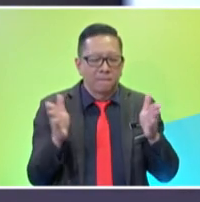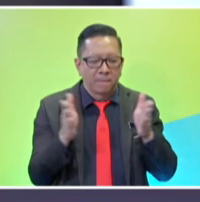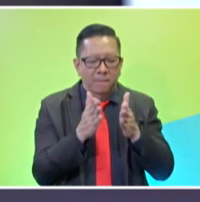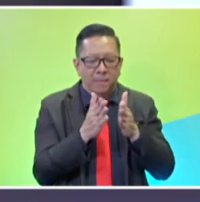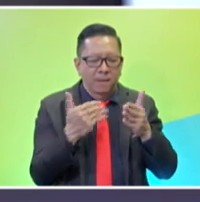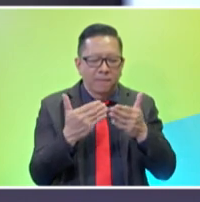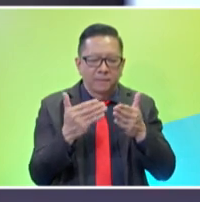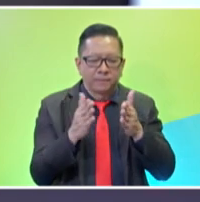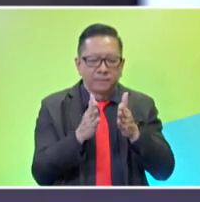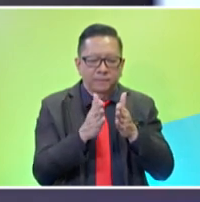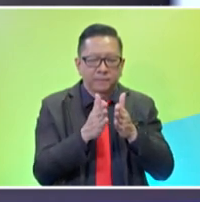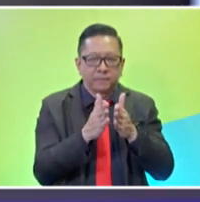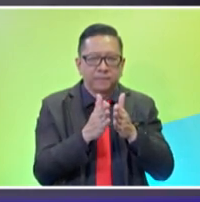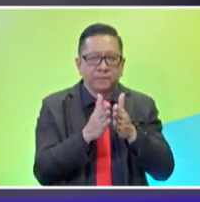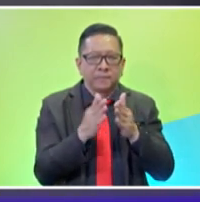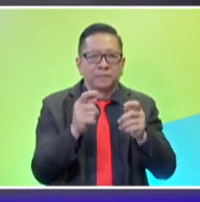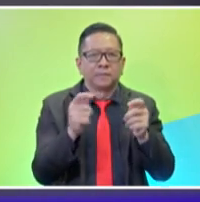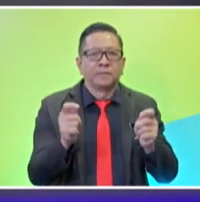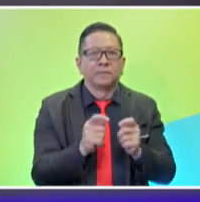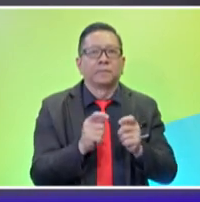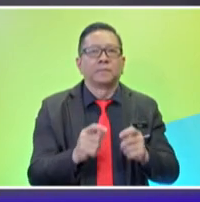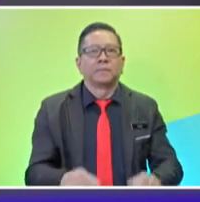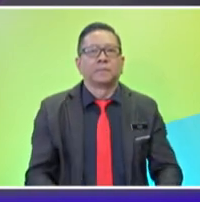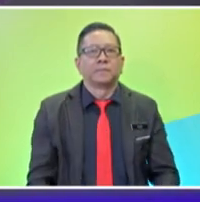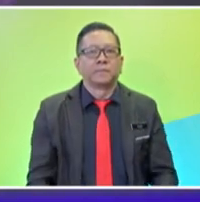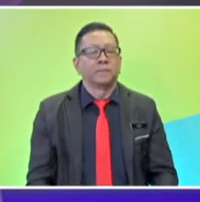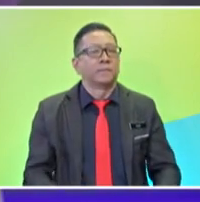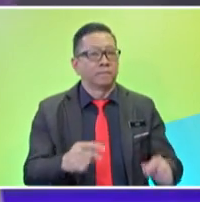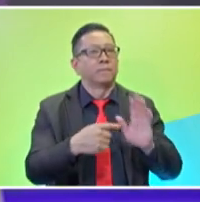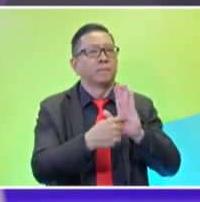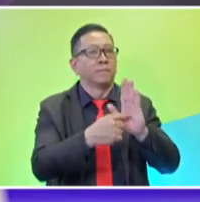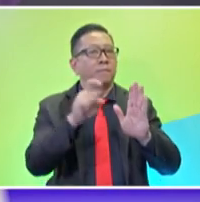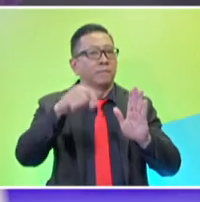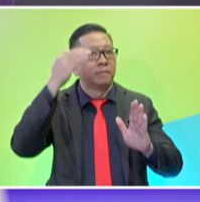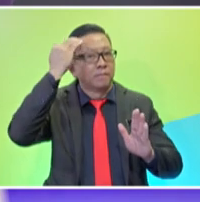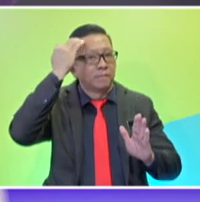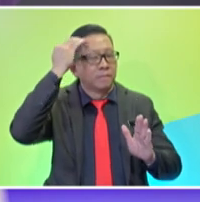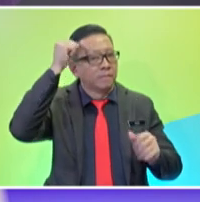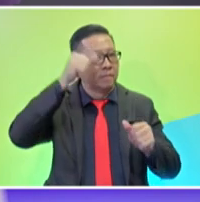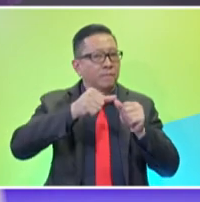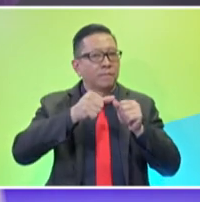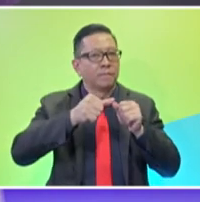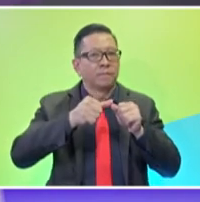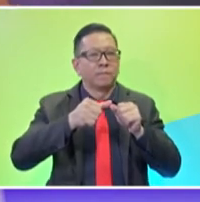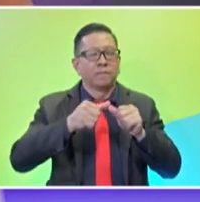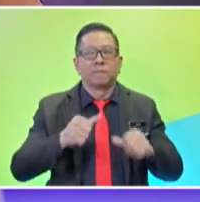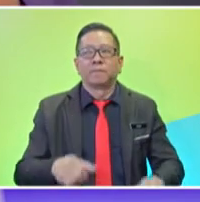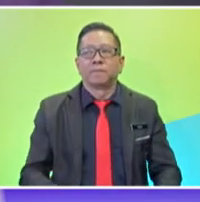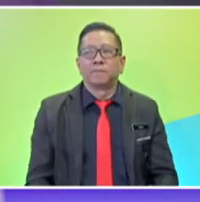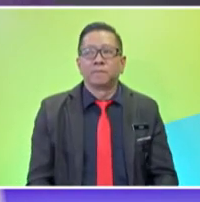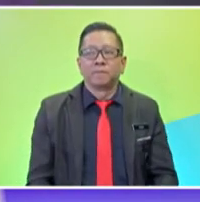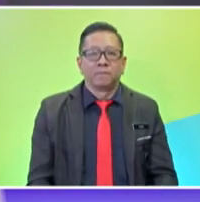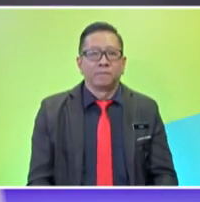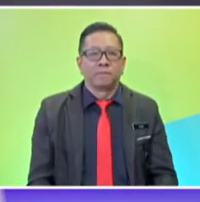ini antara teknik yang saya nak tunjuk kepada murid-murid ya jadi rumah ya